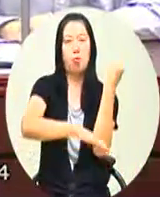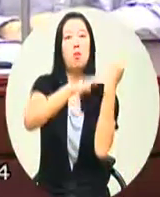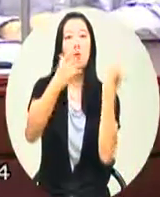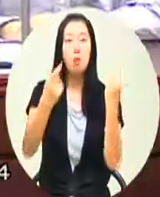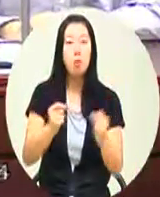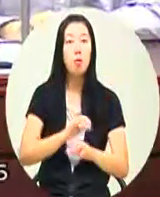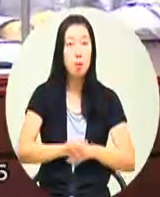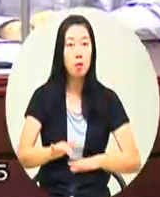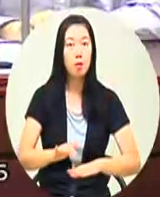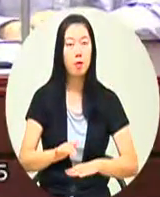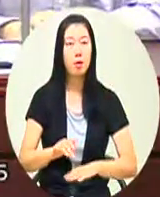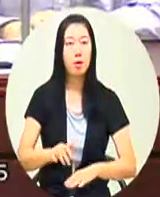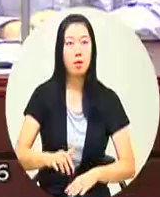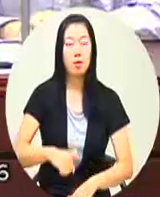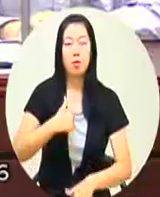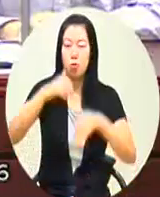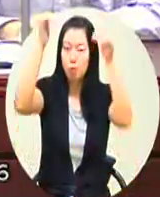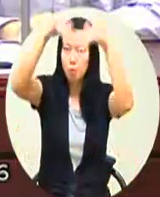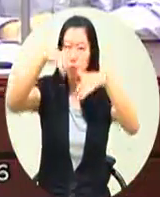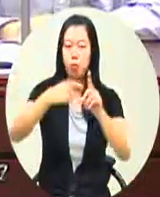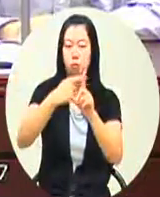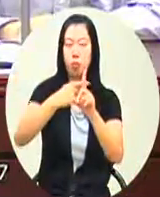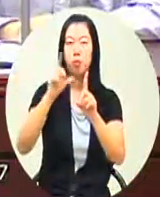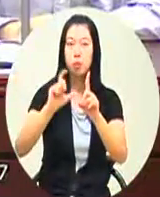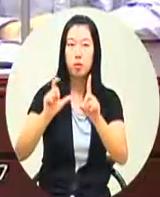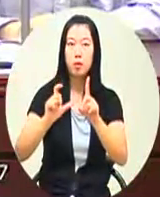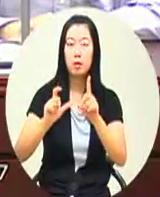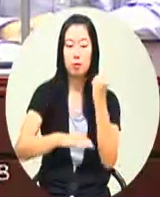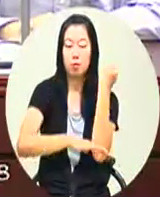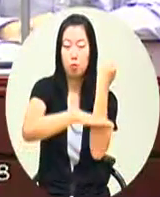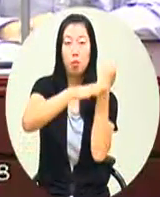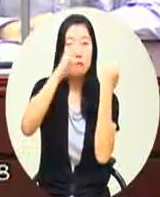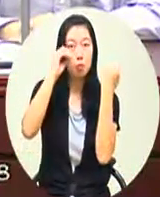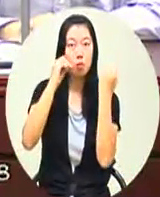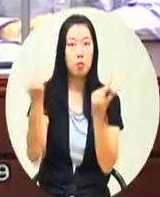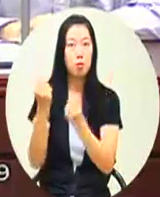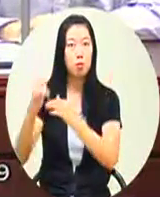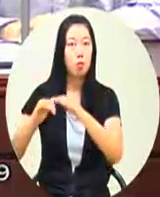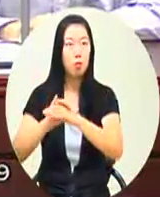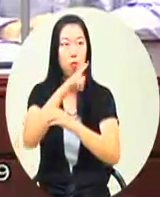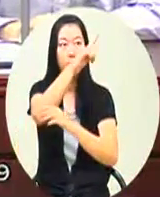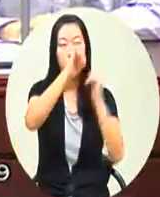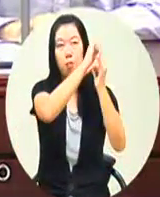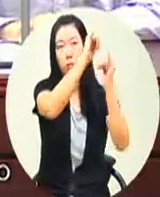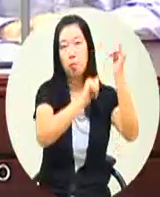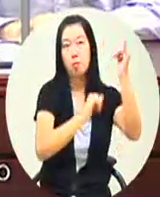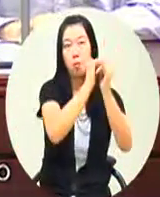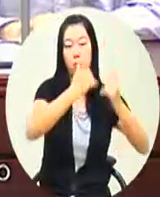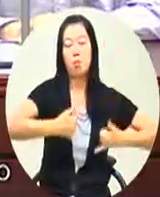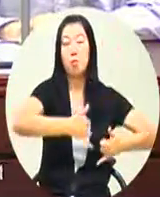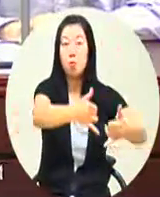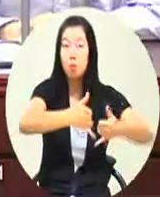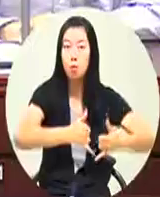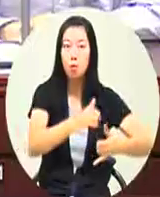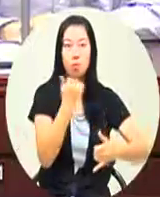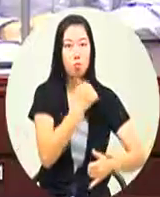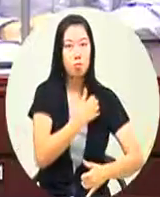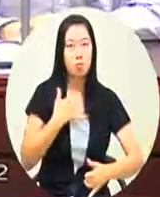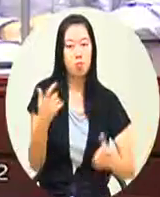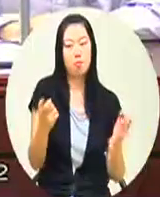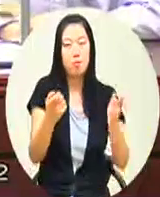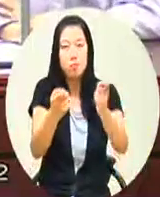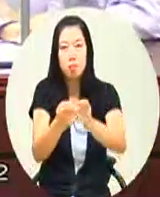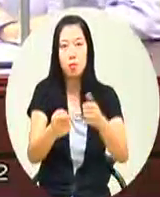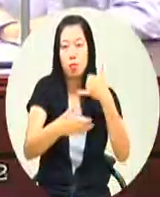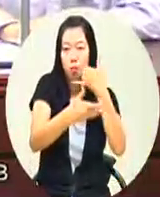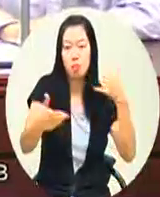是下到时雨量60它就会淹水，像我们那个成功路孟时代那一个区域，那它有可能是比较靠海，而且